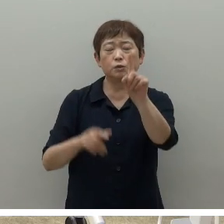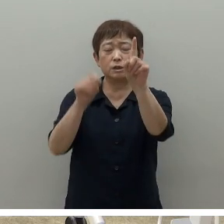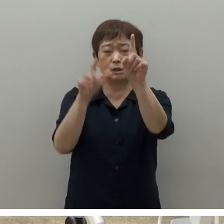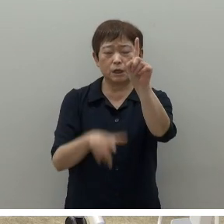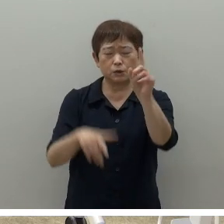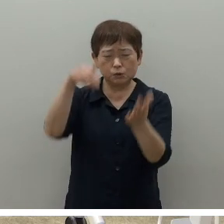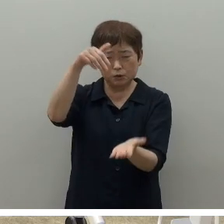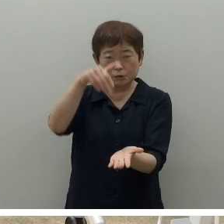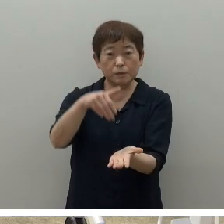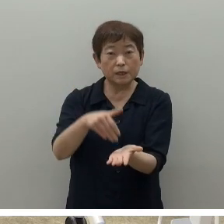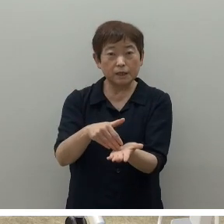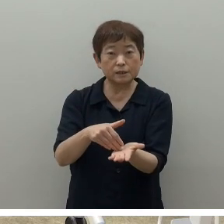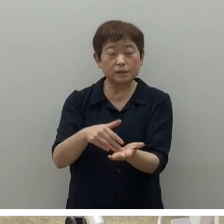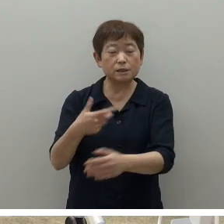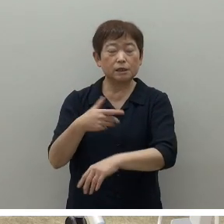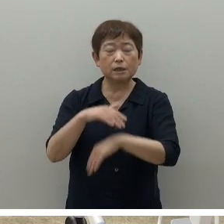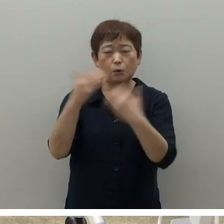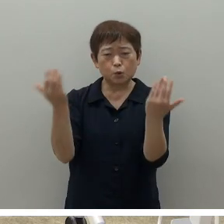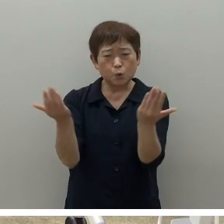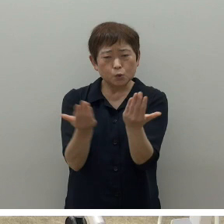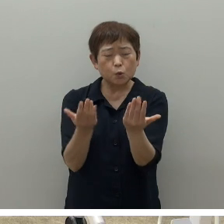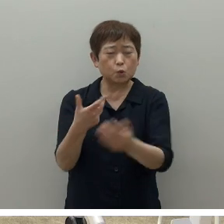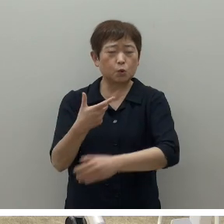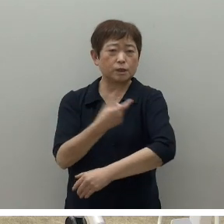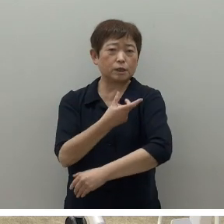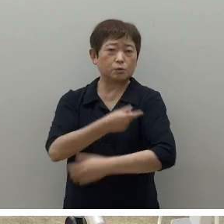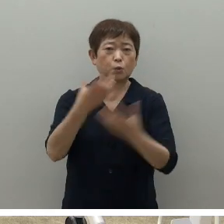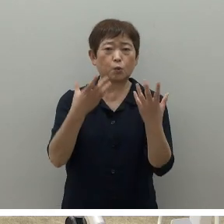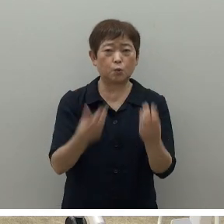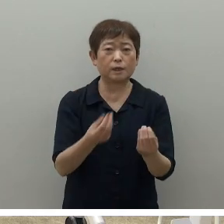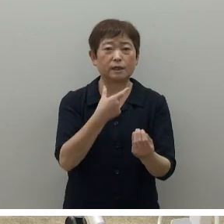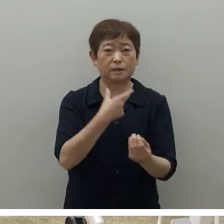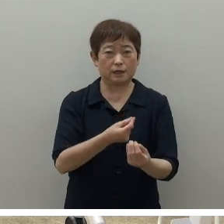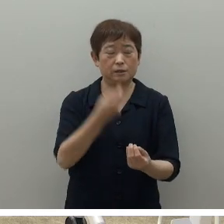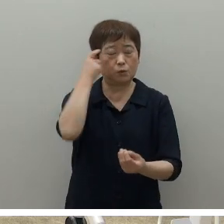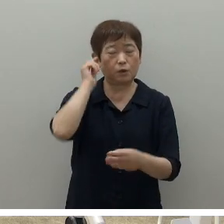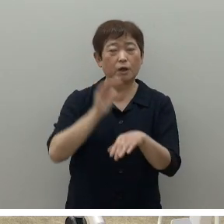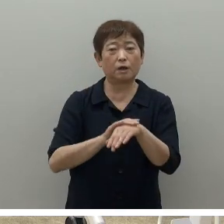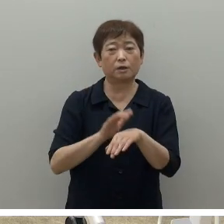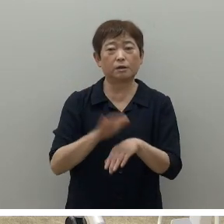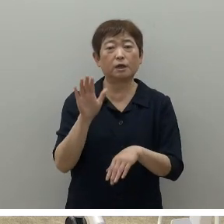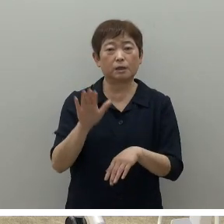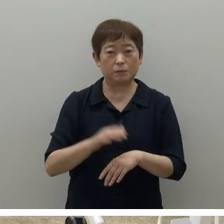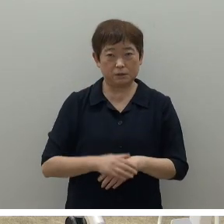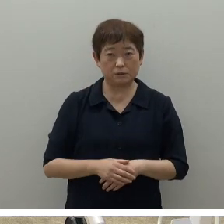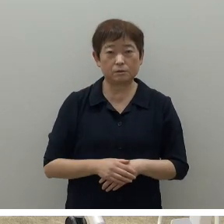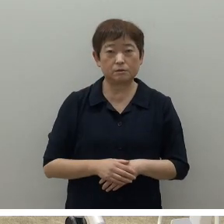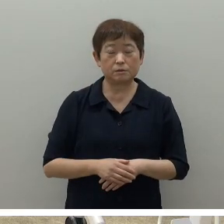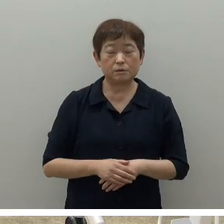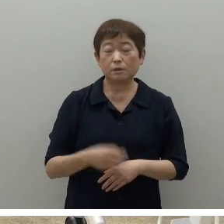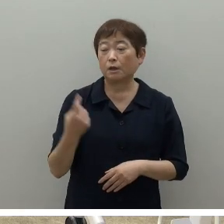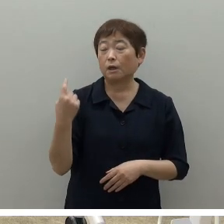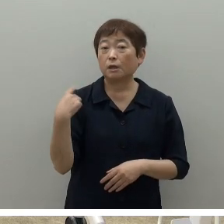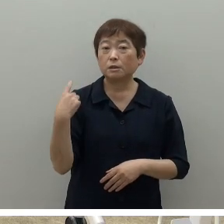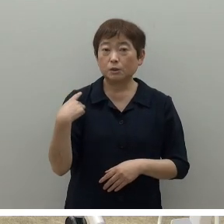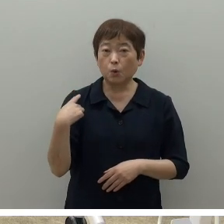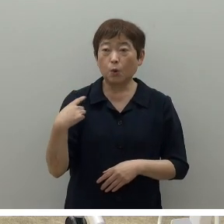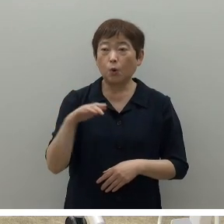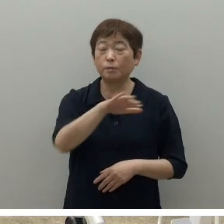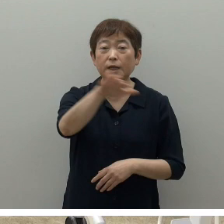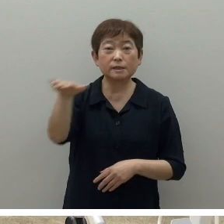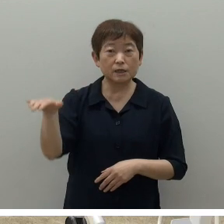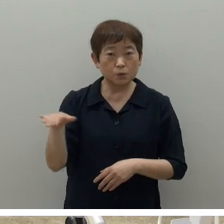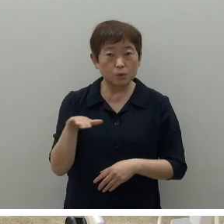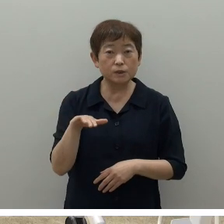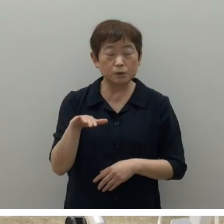月までにですね、接種を終えたいというふうに考えているところでございます。なお、昨日